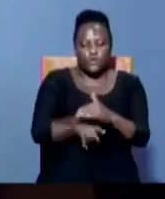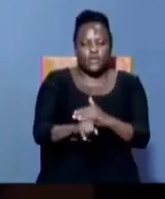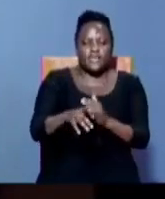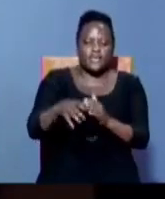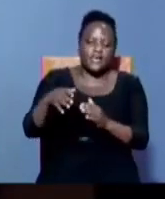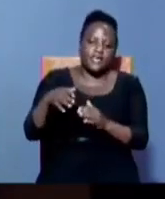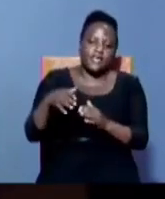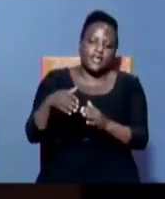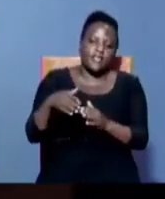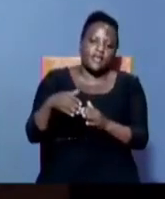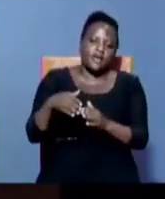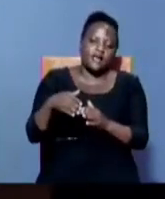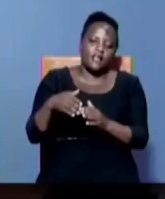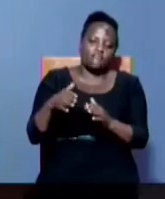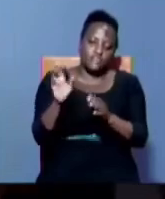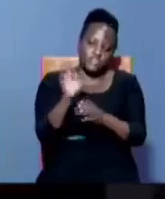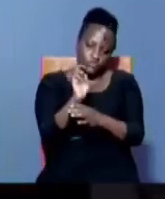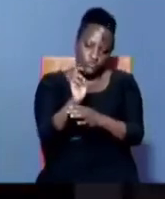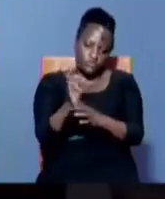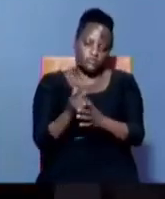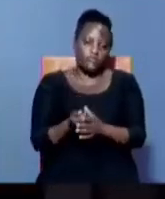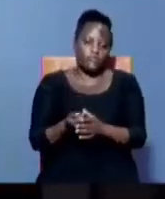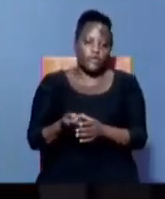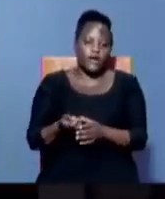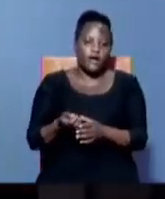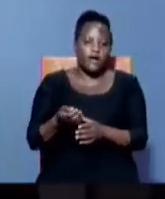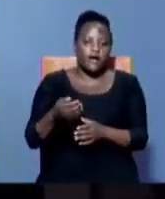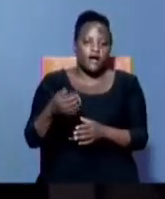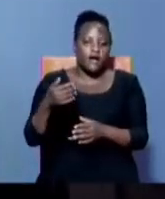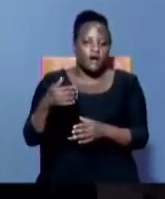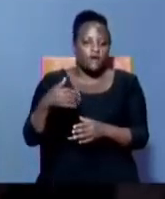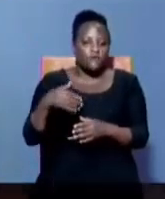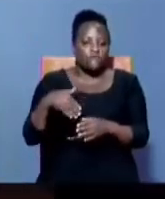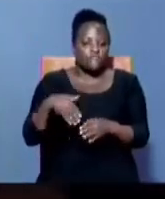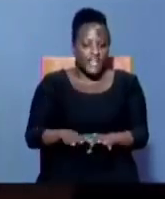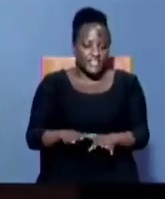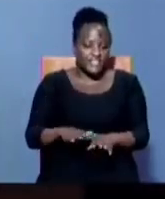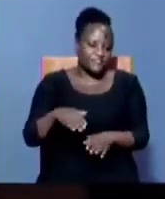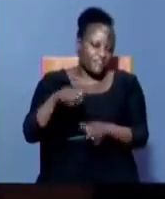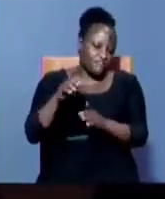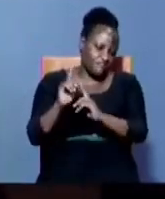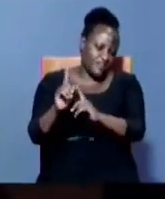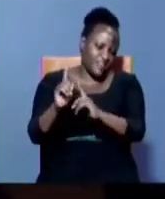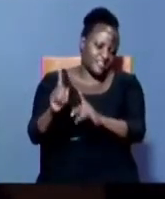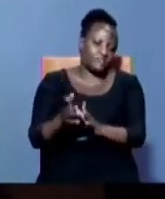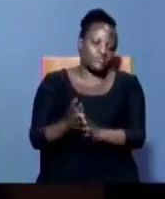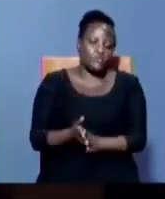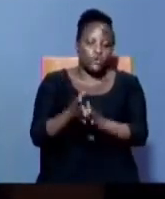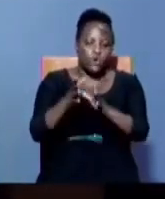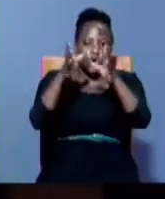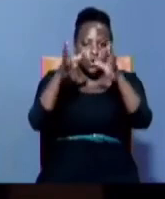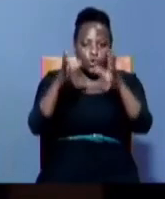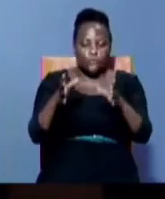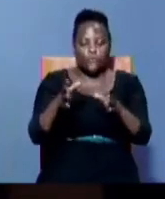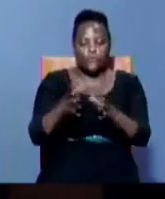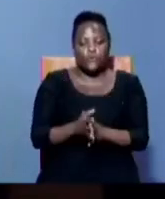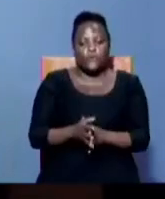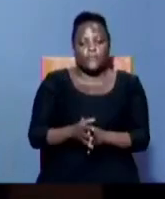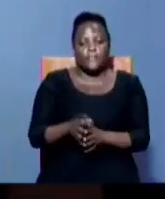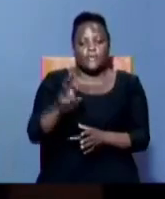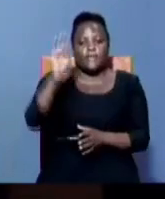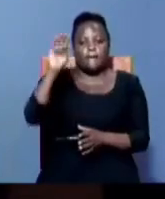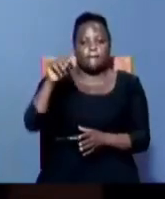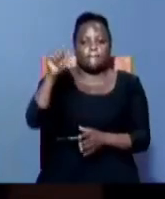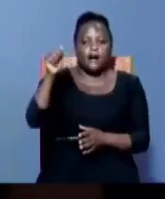ili ilindwe kwa ajili ya vizazi vinavyofuatwa. Na kwa sababu hiyo kopo lenye ile mana, sehemu ya mkate